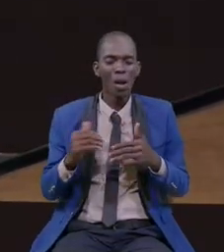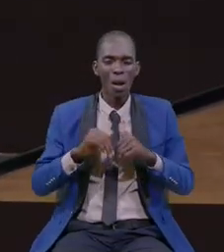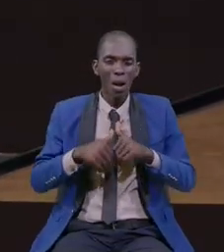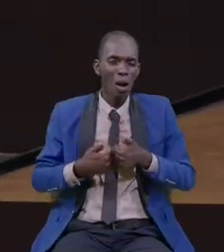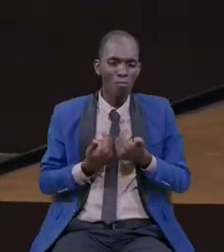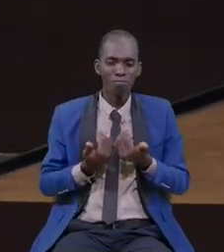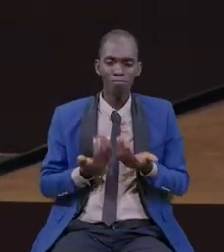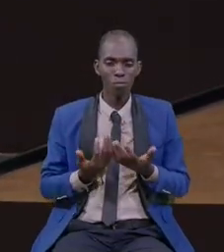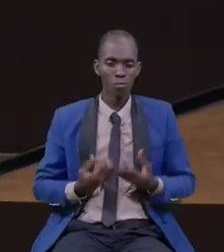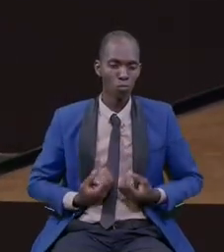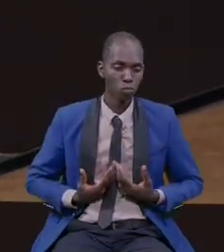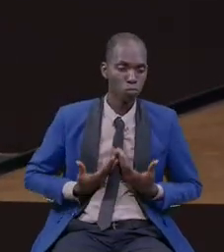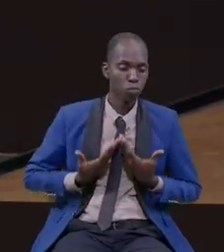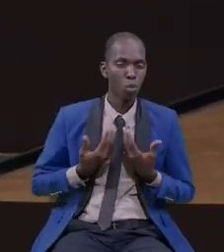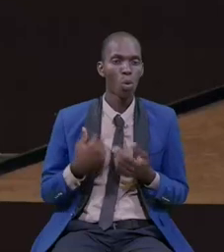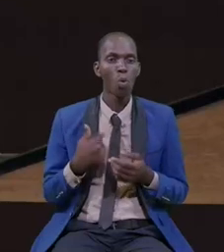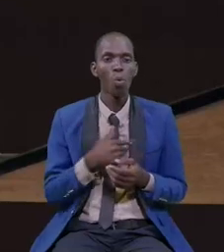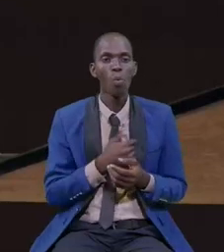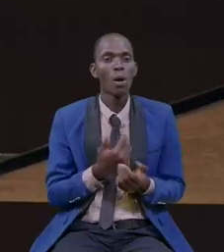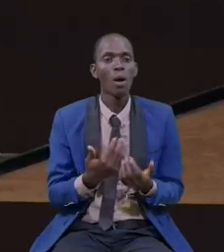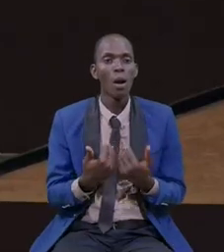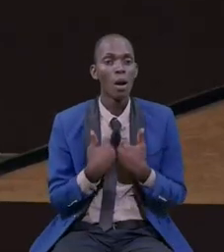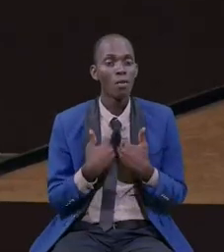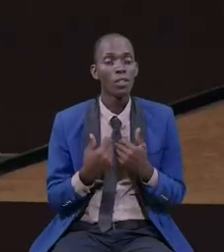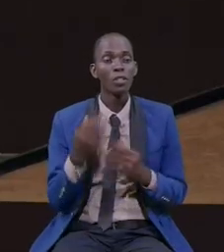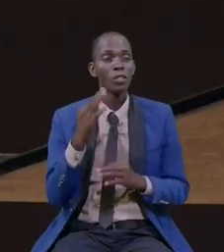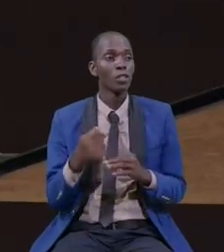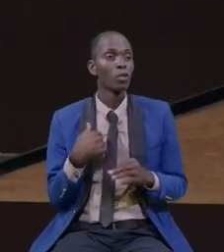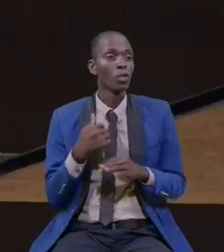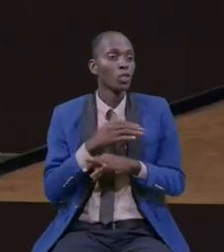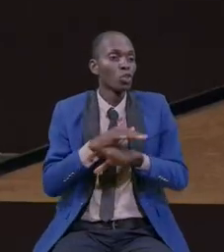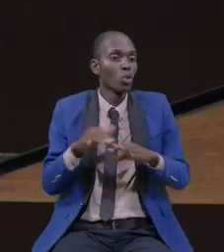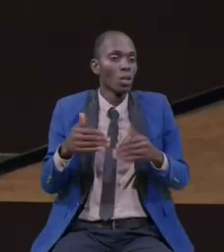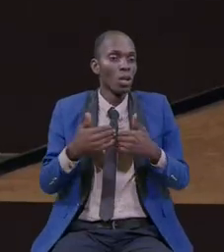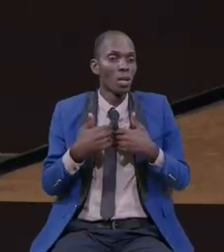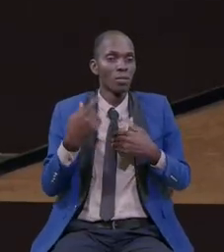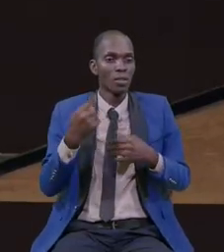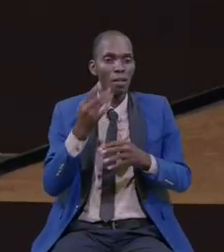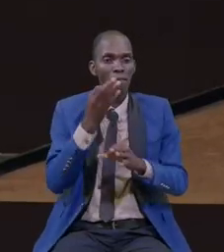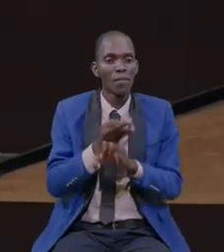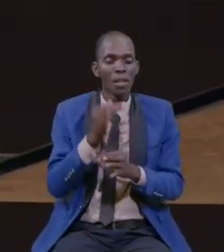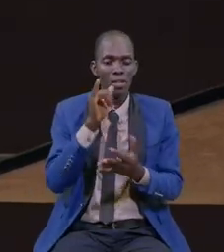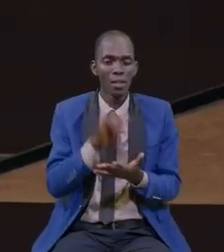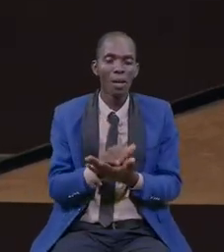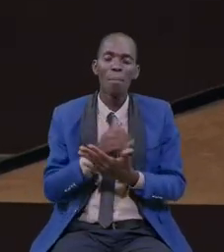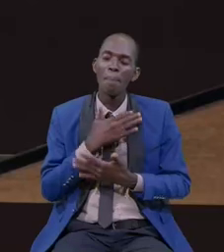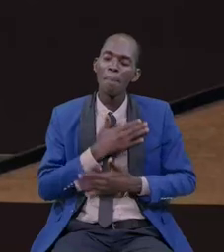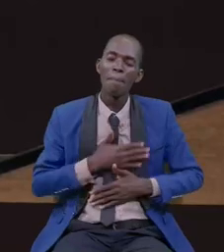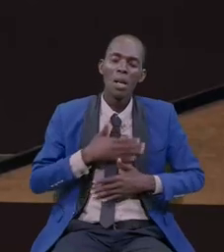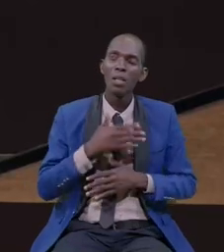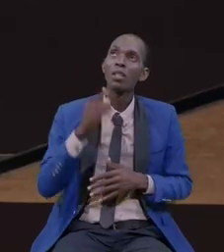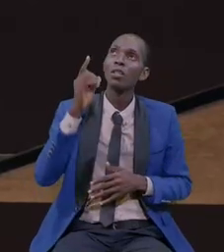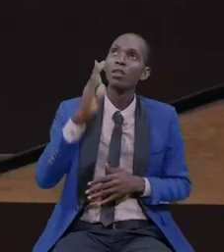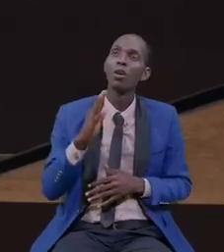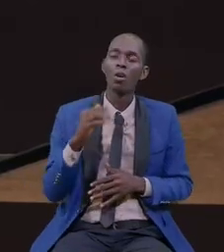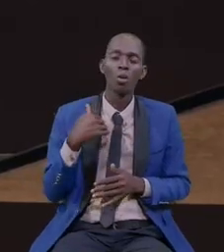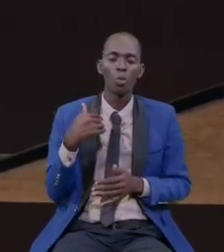soit le Zè que nous démontrons si nous n'avons pas la foi qui obéisse à l'Éternel nous serons